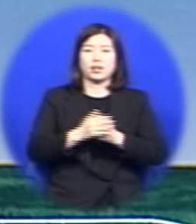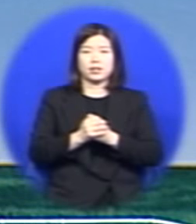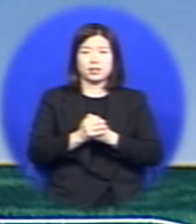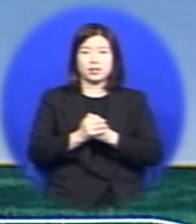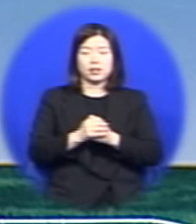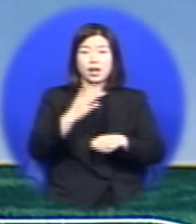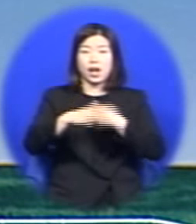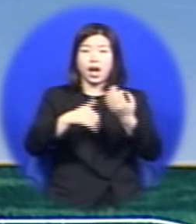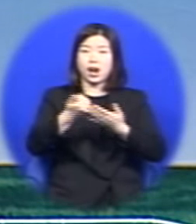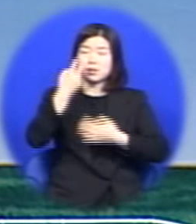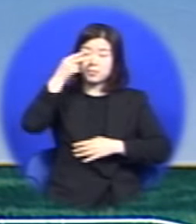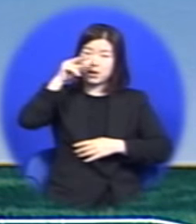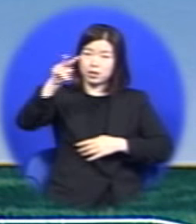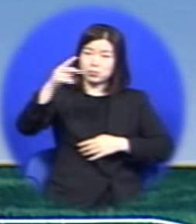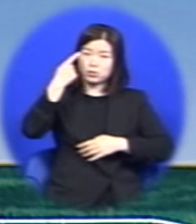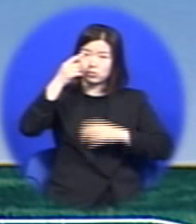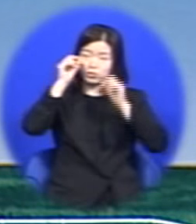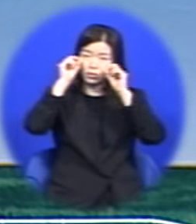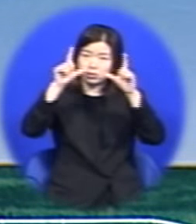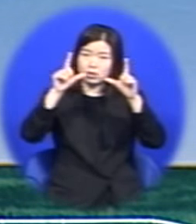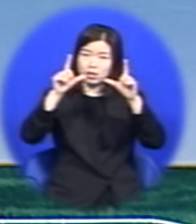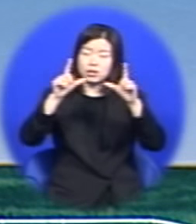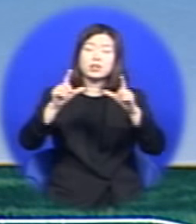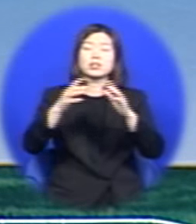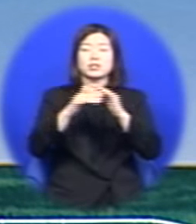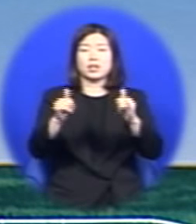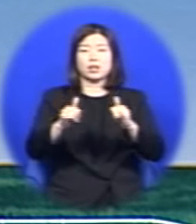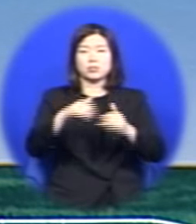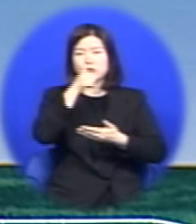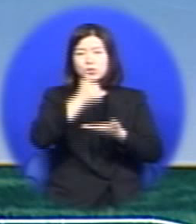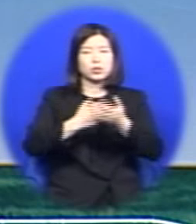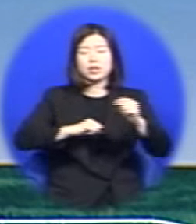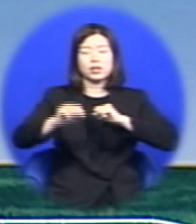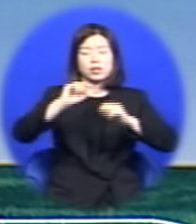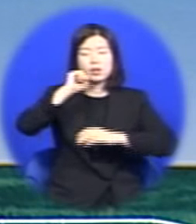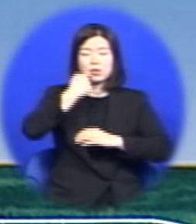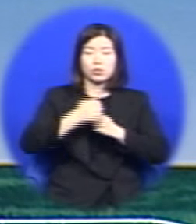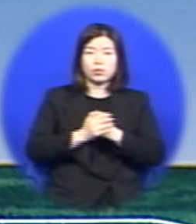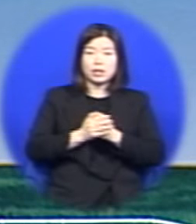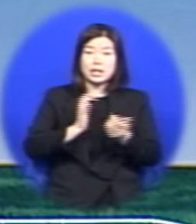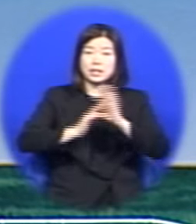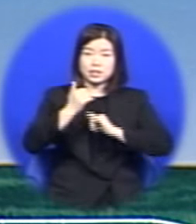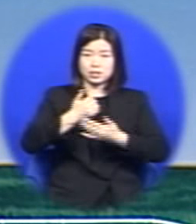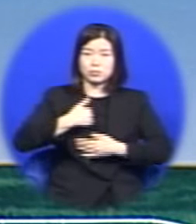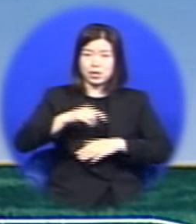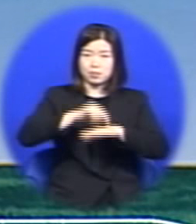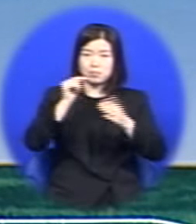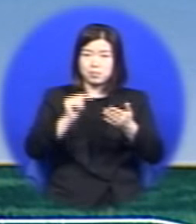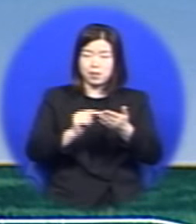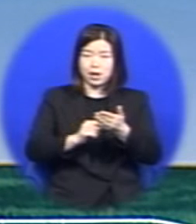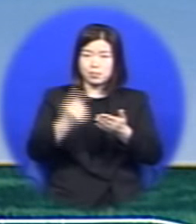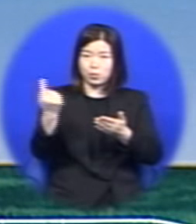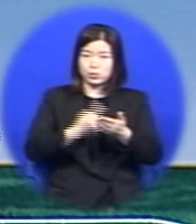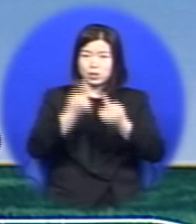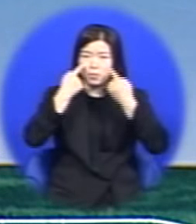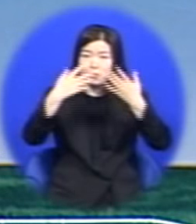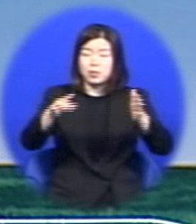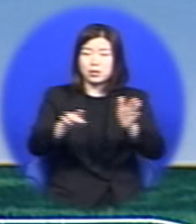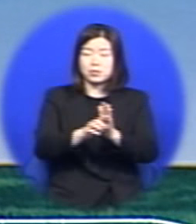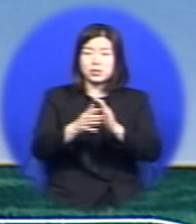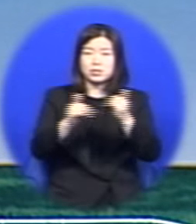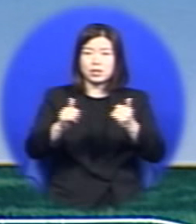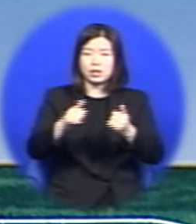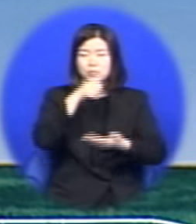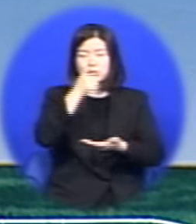하나님을 바라보는 눈이 열린 사람은 죄 못 짓습니다. 예수님이 내 마음에 오신 것을 분명하게 믿는 사람은 죄 못